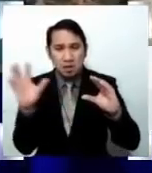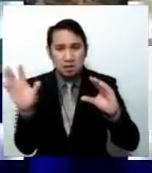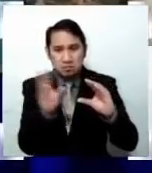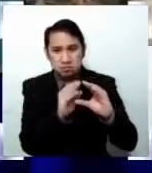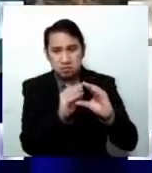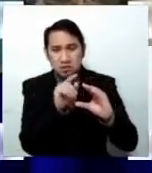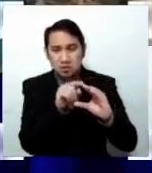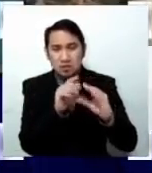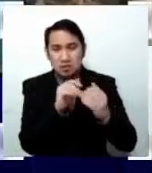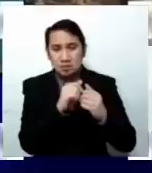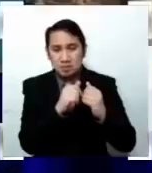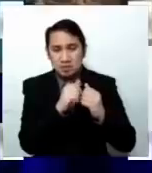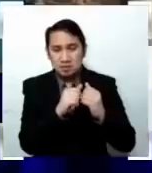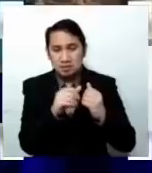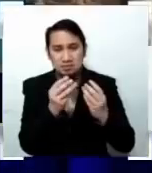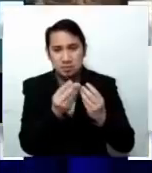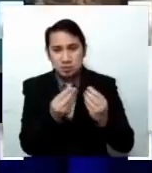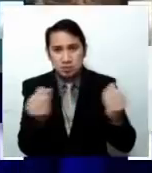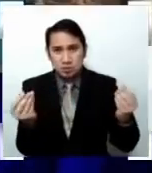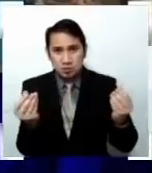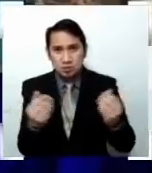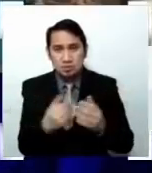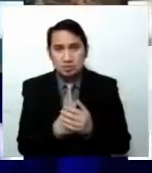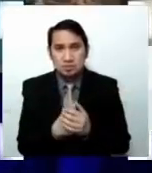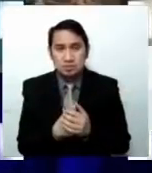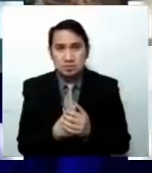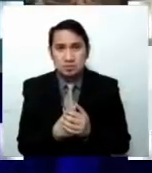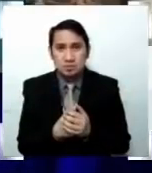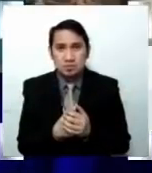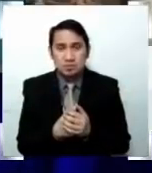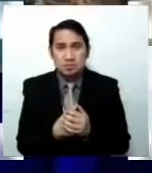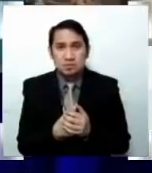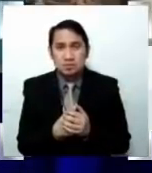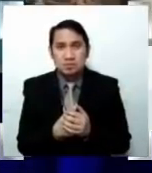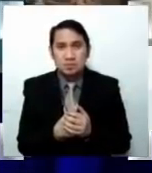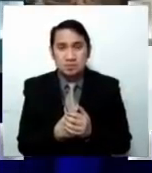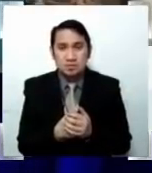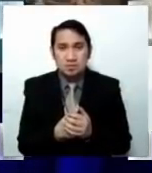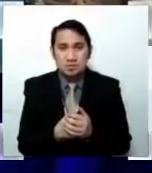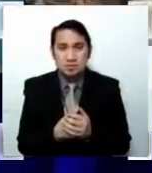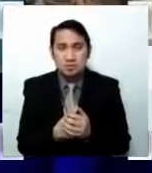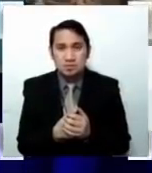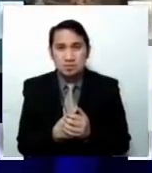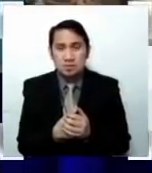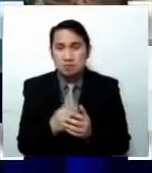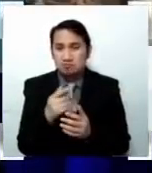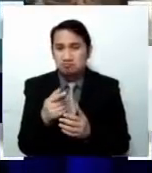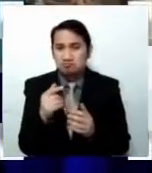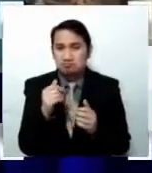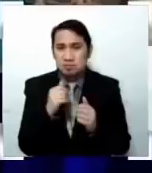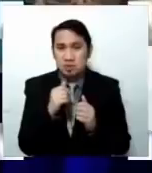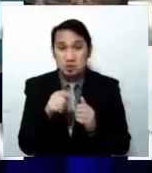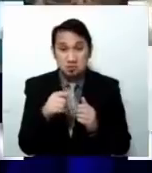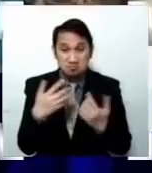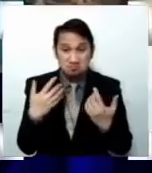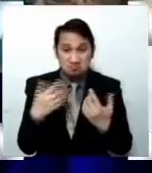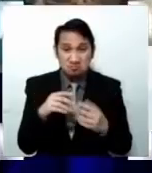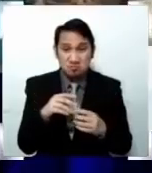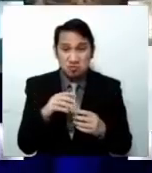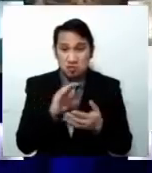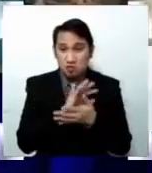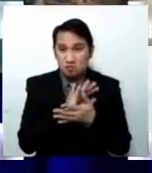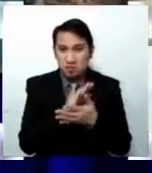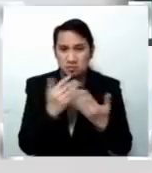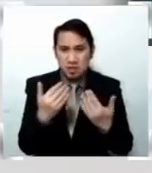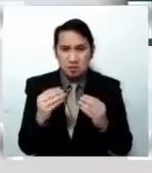puting-puti yung baga. Wala kang makitang itim. Yes, this will lead to severe, no? Sobrang severe to critical until patient